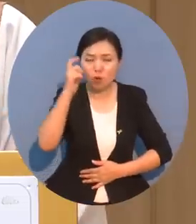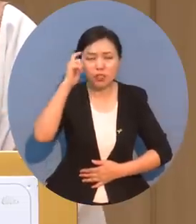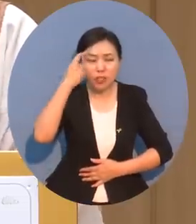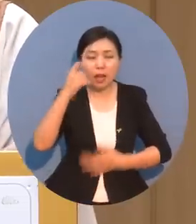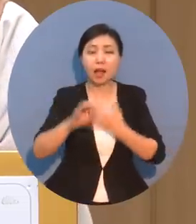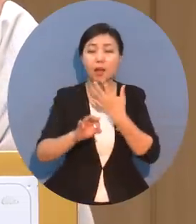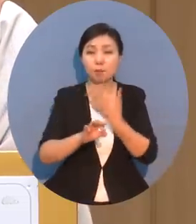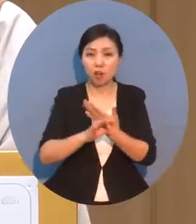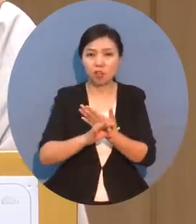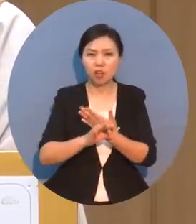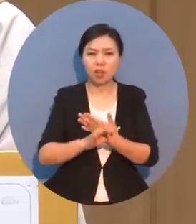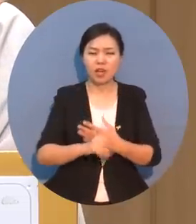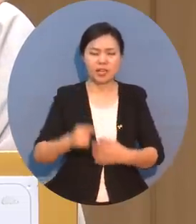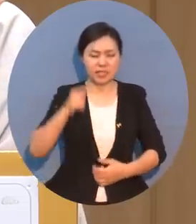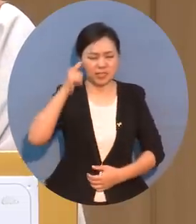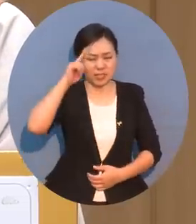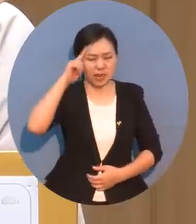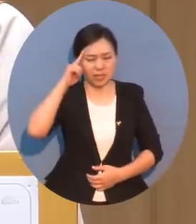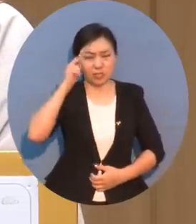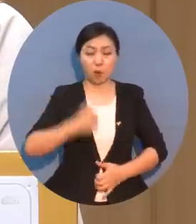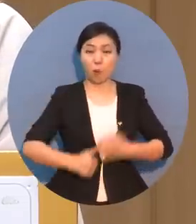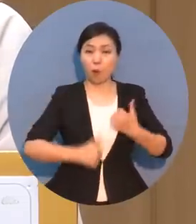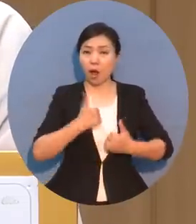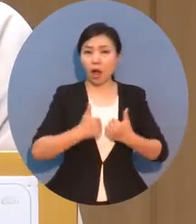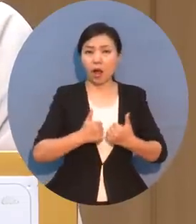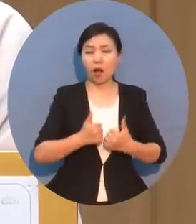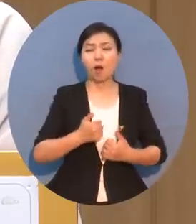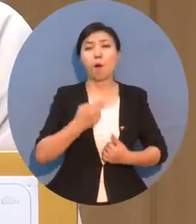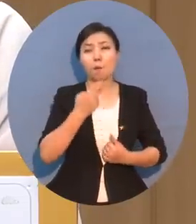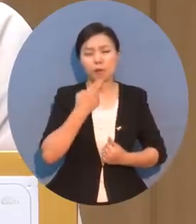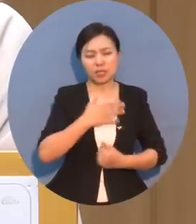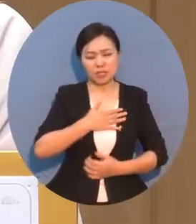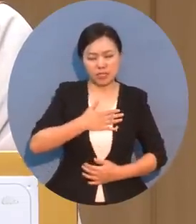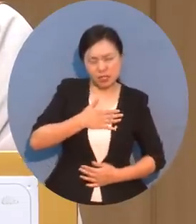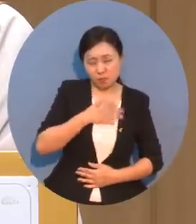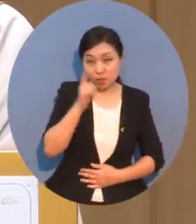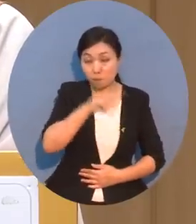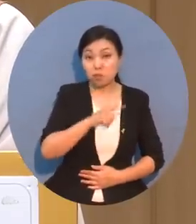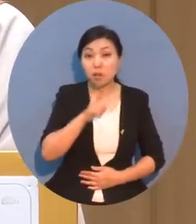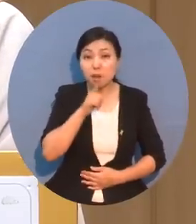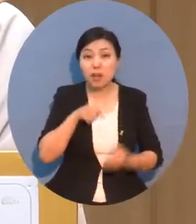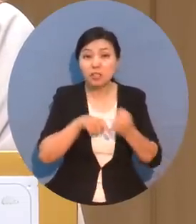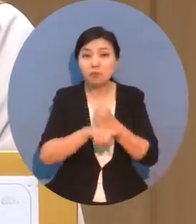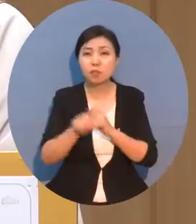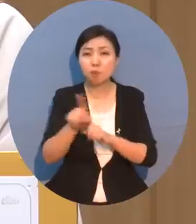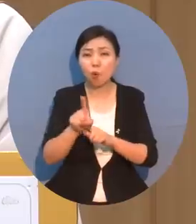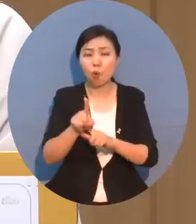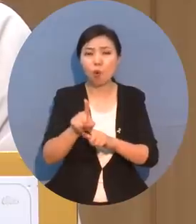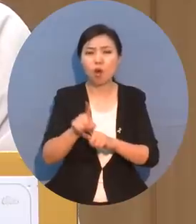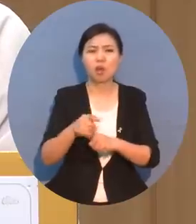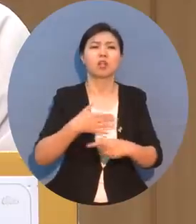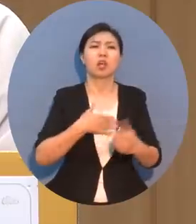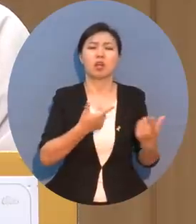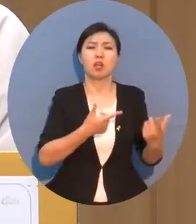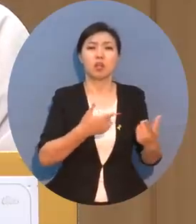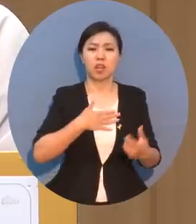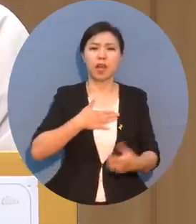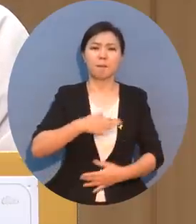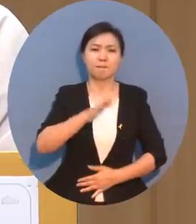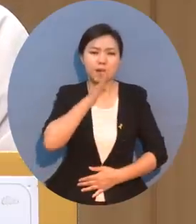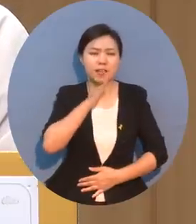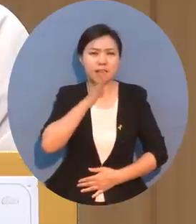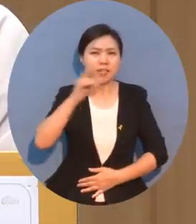화가 나거나 짜증이 나거나 이러지 않지. 기분이 나쁘다가도 기분이 나쁘다는 거는 벌써 나도 모르게 객관화